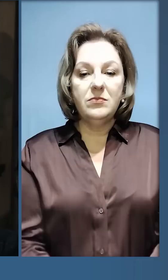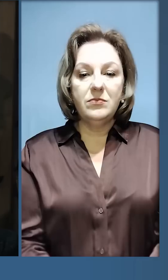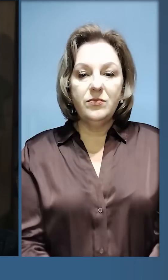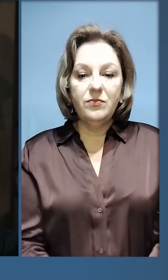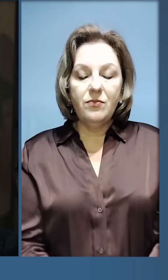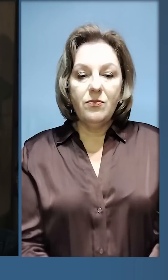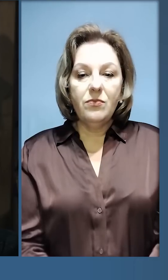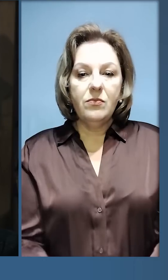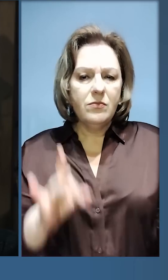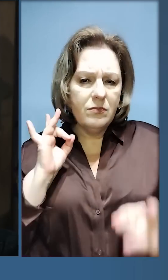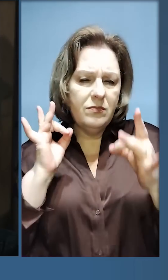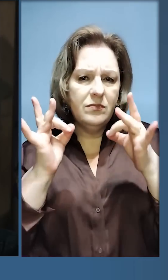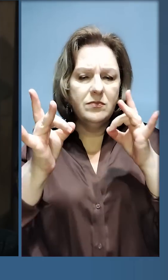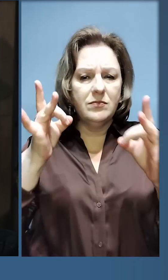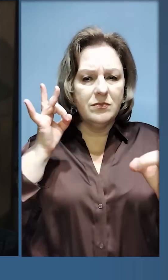siren.